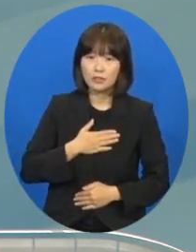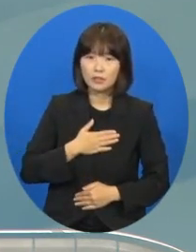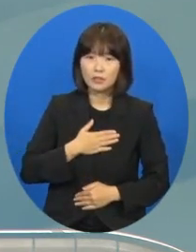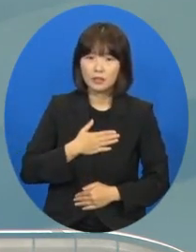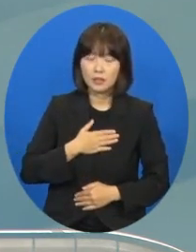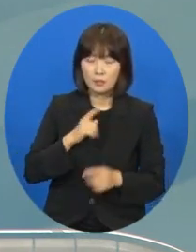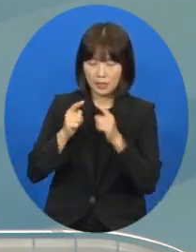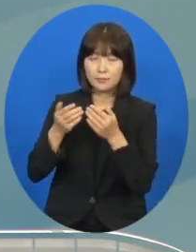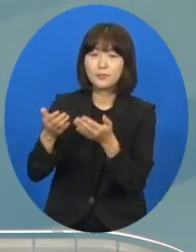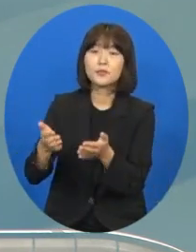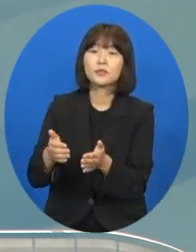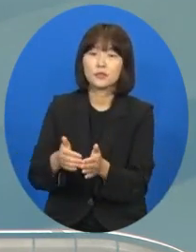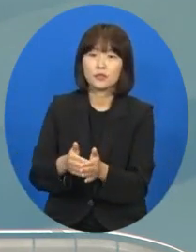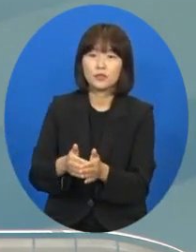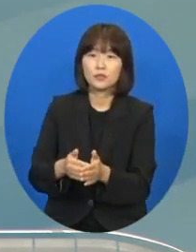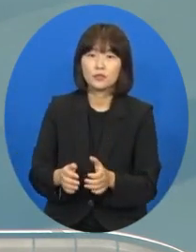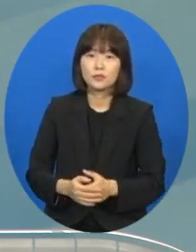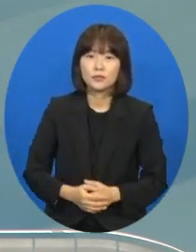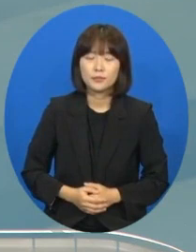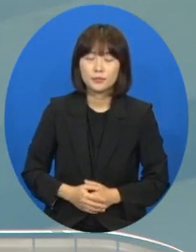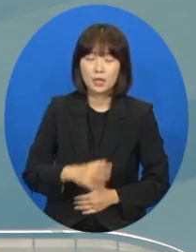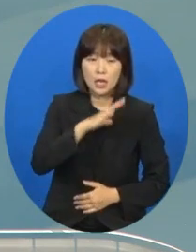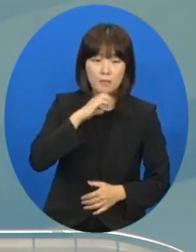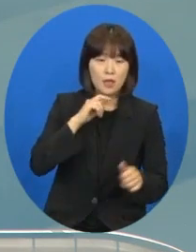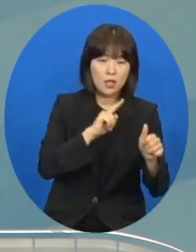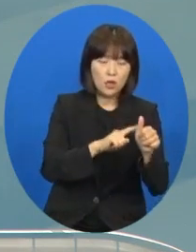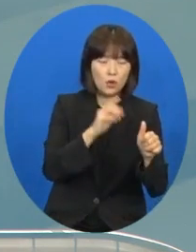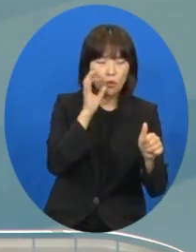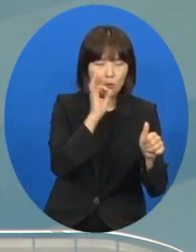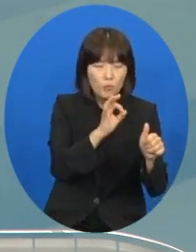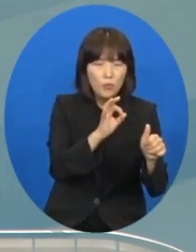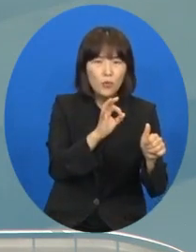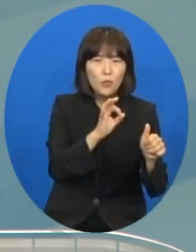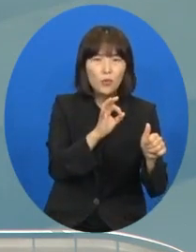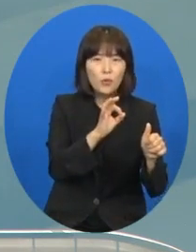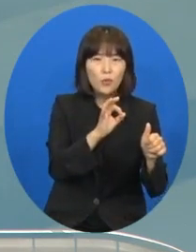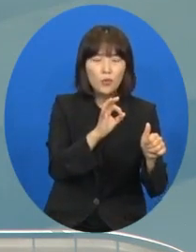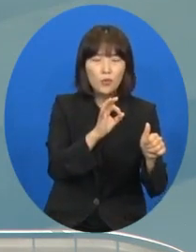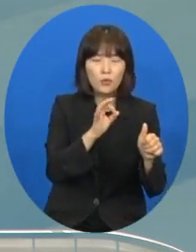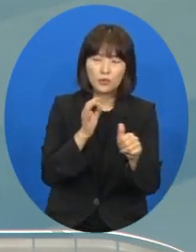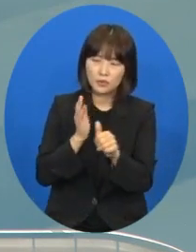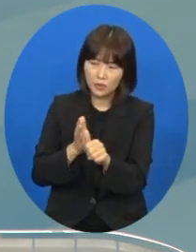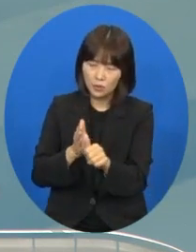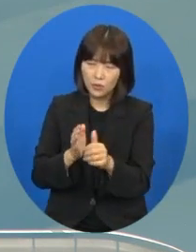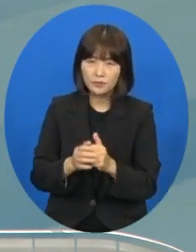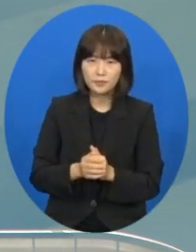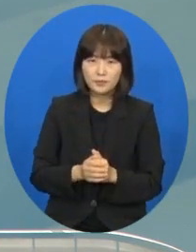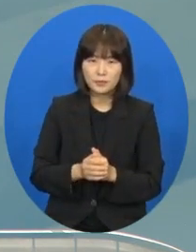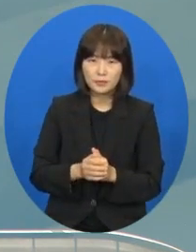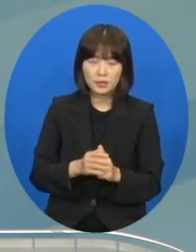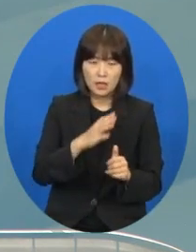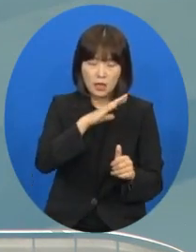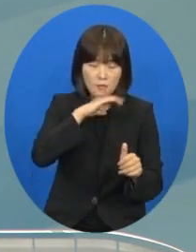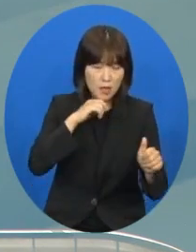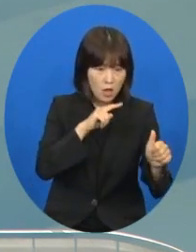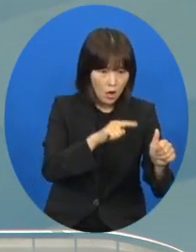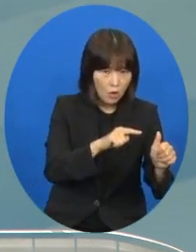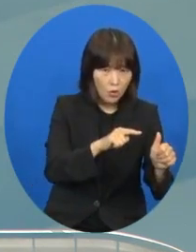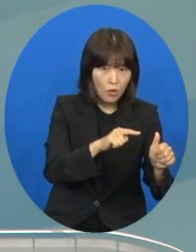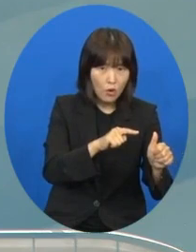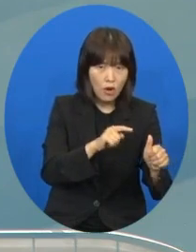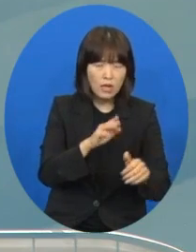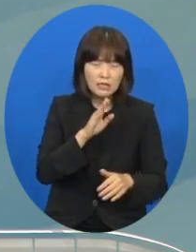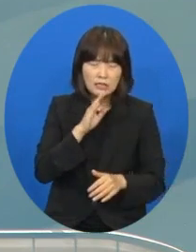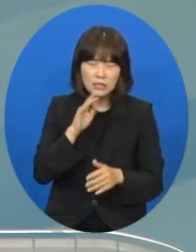그렇게 말씀을 드렸습니다. 베드로를 보세요. 베드로는 진짜 예수님을 실망시킨